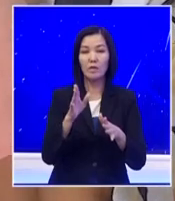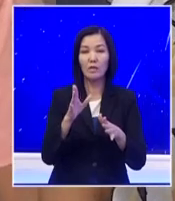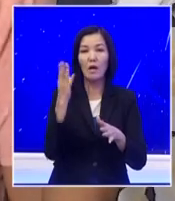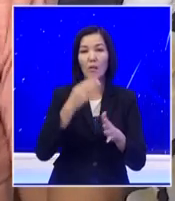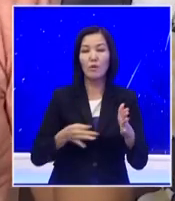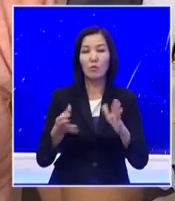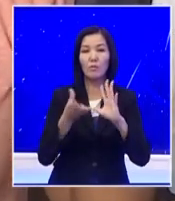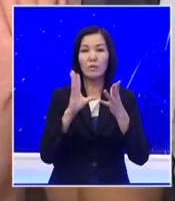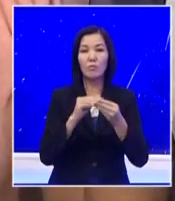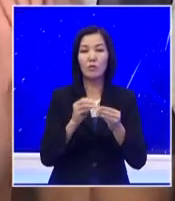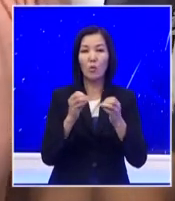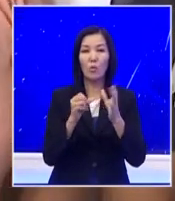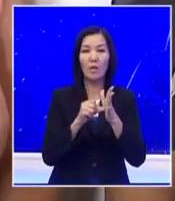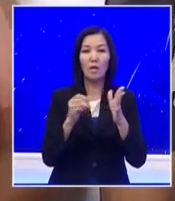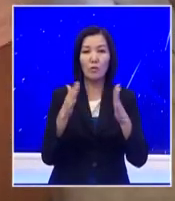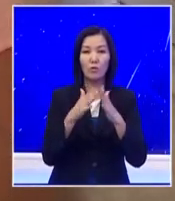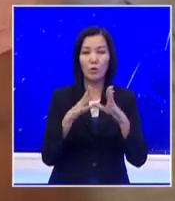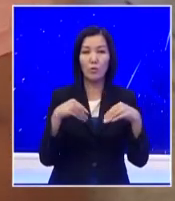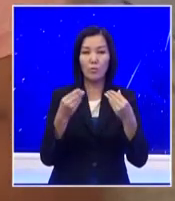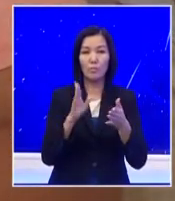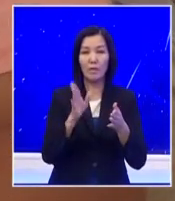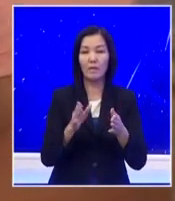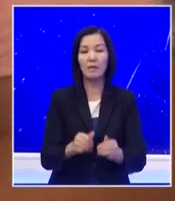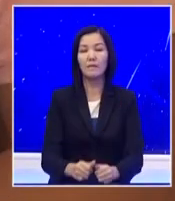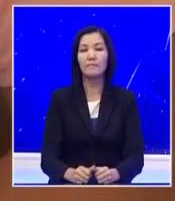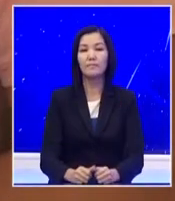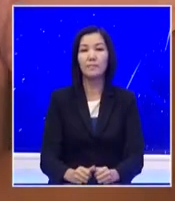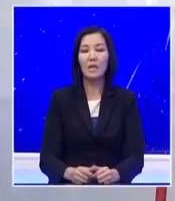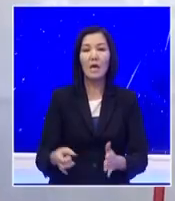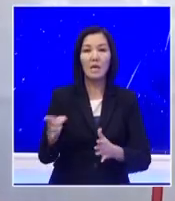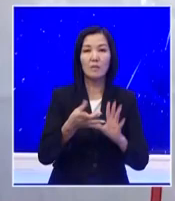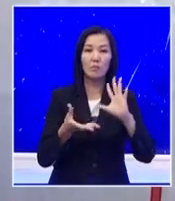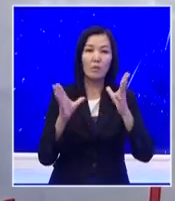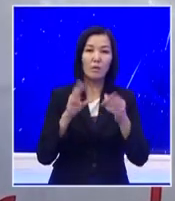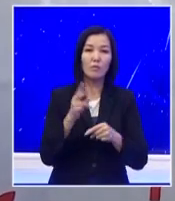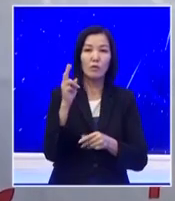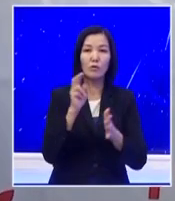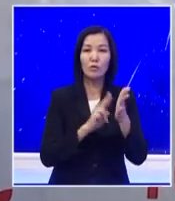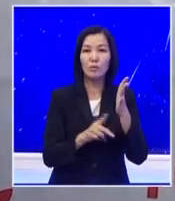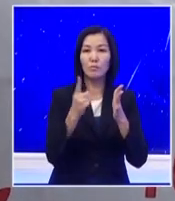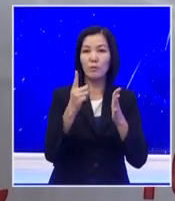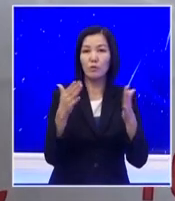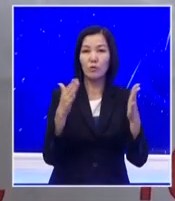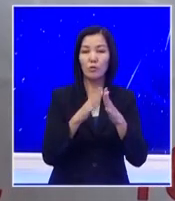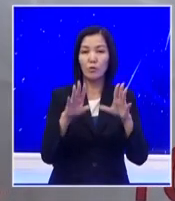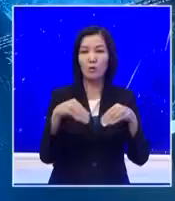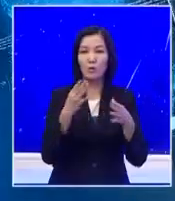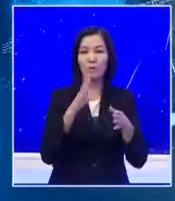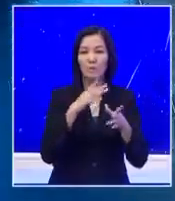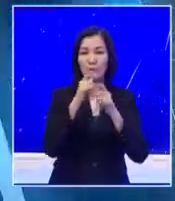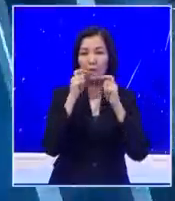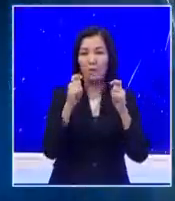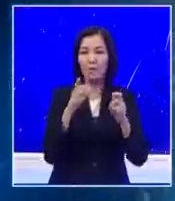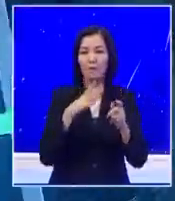Алматы облысы бойынша 16 отбасына шаңырақ сыйлап шаттандырды. Ал республика бойынша 271-ші үйдің кілтін табыстады.